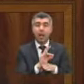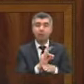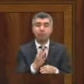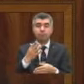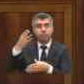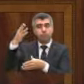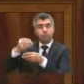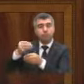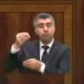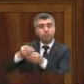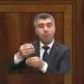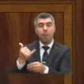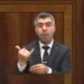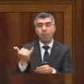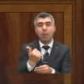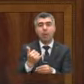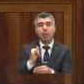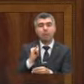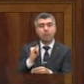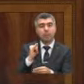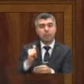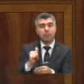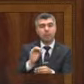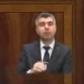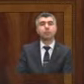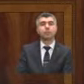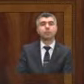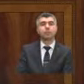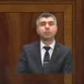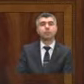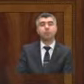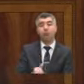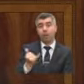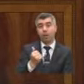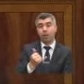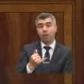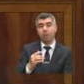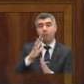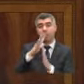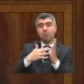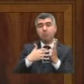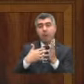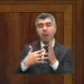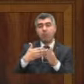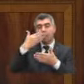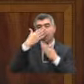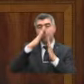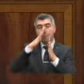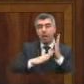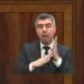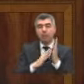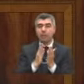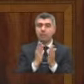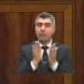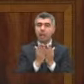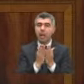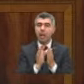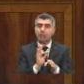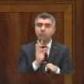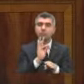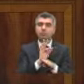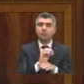المهارات والكفايات الملائمة لقدراتها، وذلك من خلال البرنامج الوطني للتربية الدامجة.